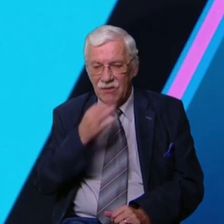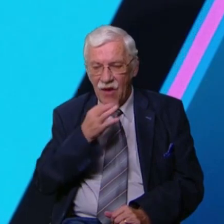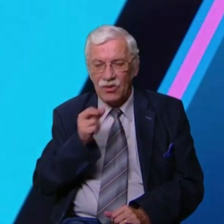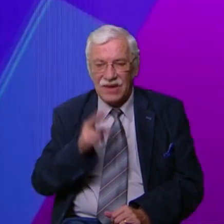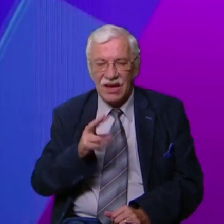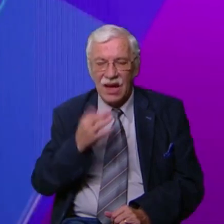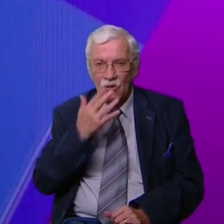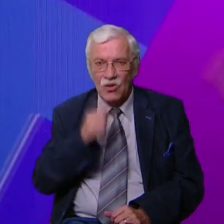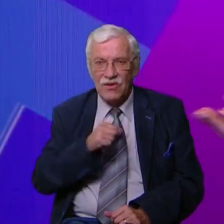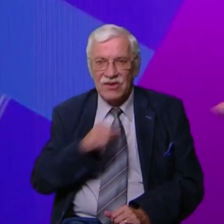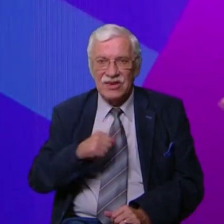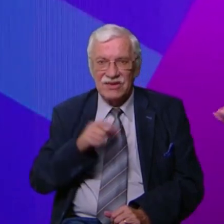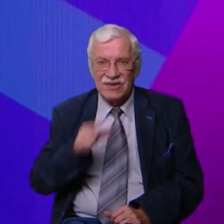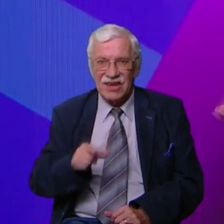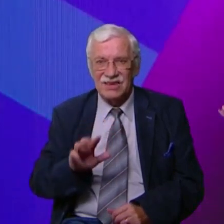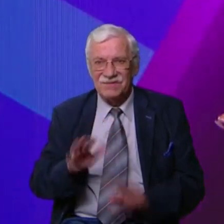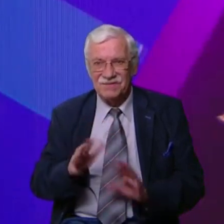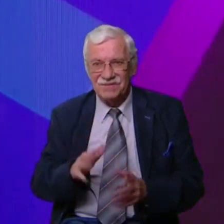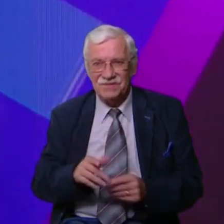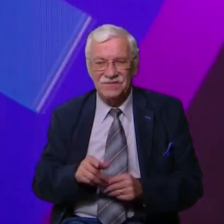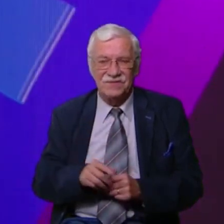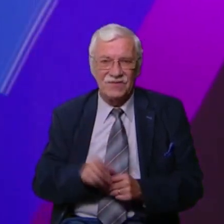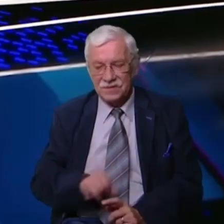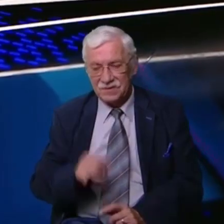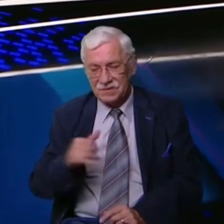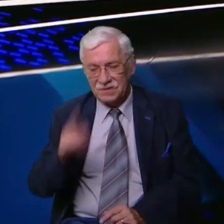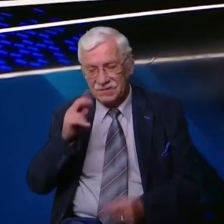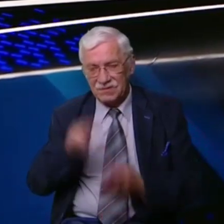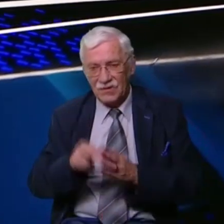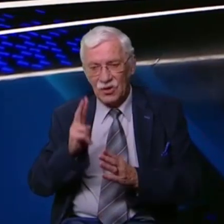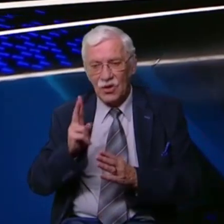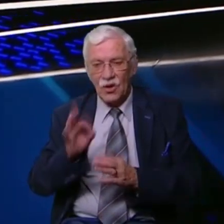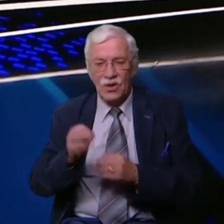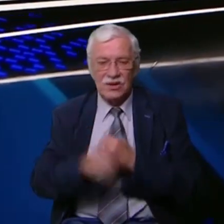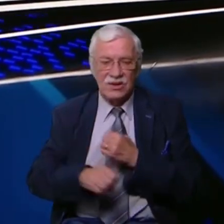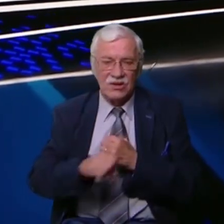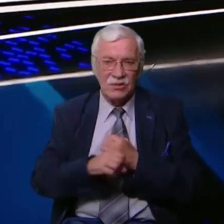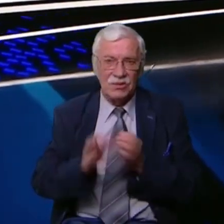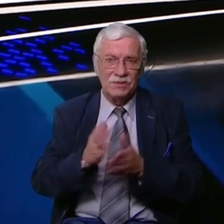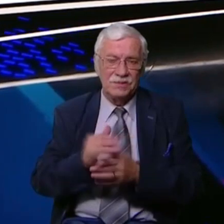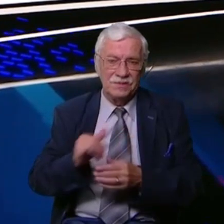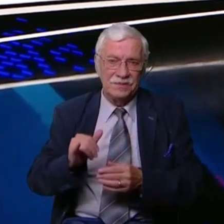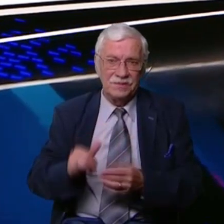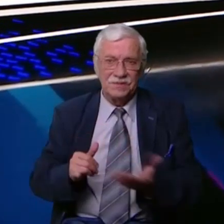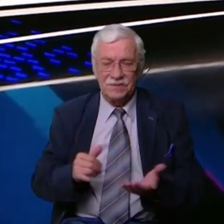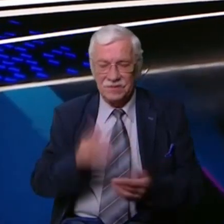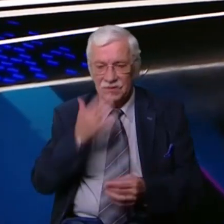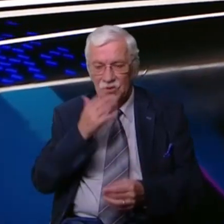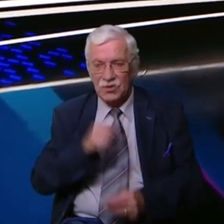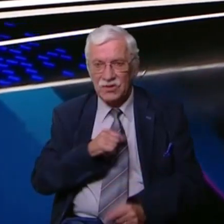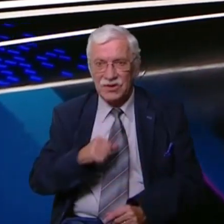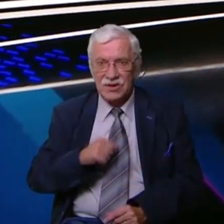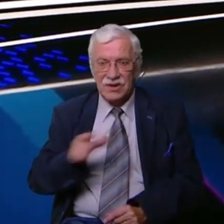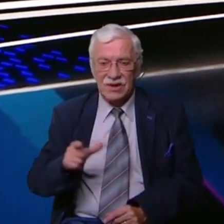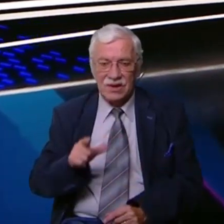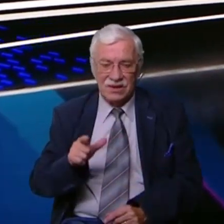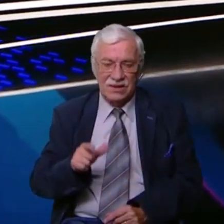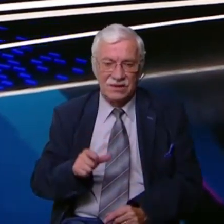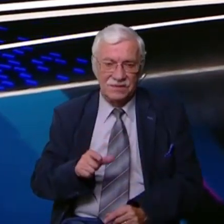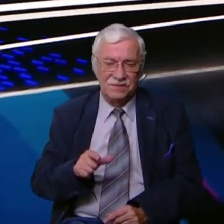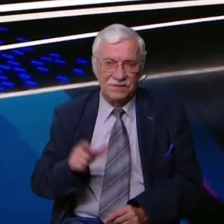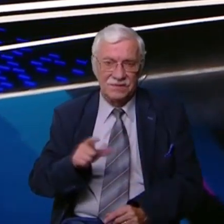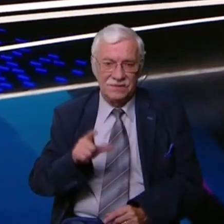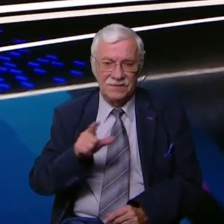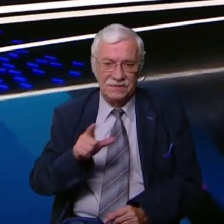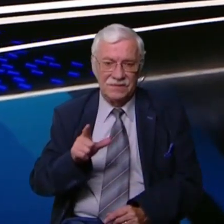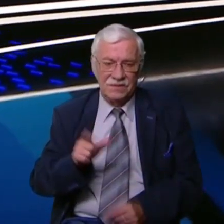mówi się w takim tonie, w tonie skandalu. Właśnie zobaczmy, kto go może zastąpić. Między innymi gdzieś tam w sieci mówi się, że Joachim Löw mógłby go